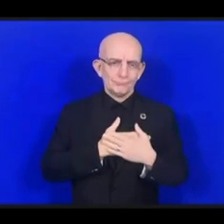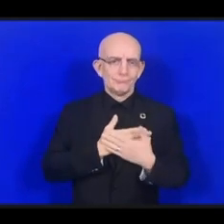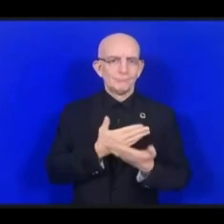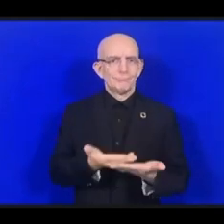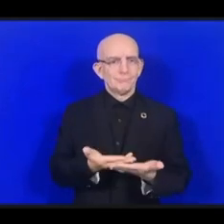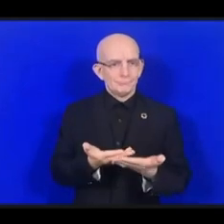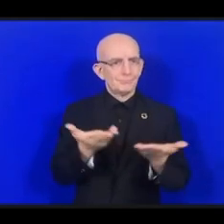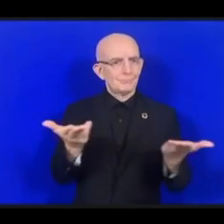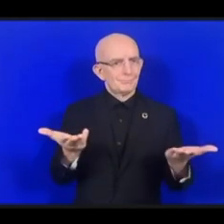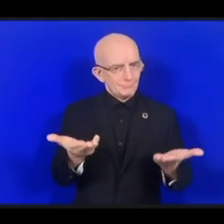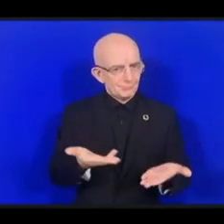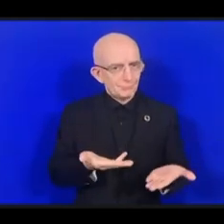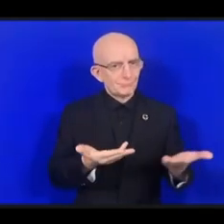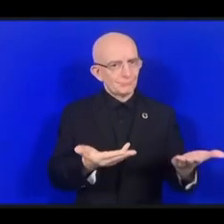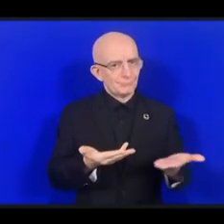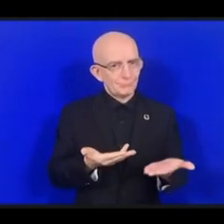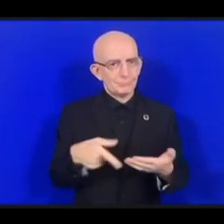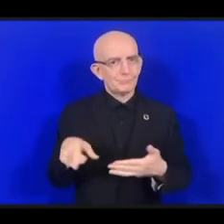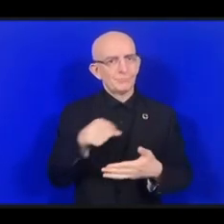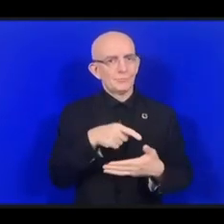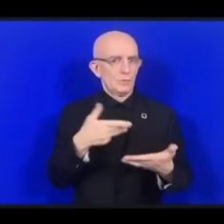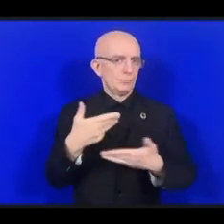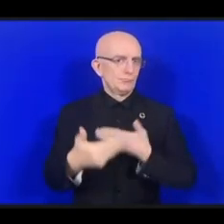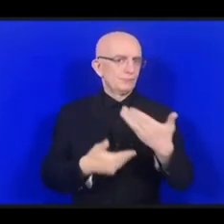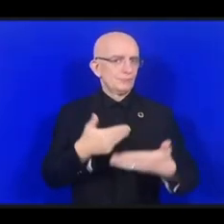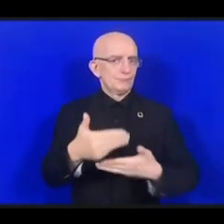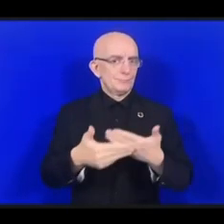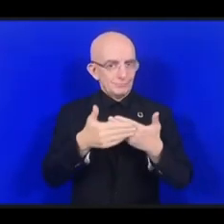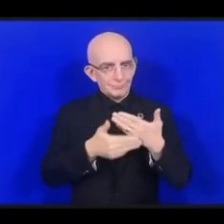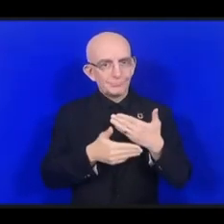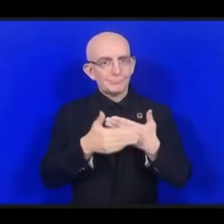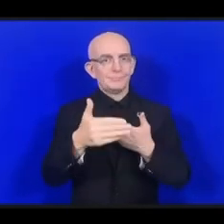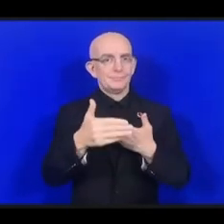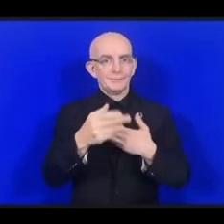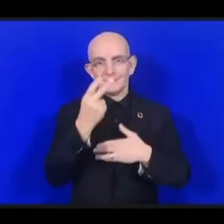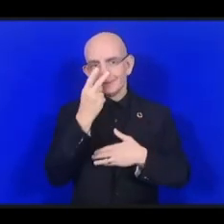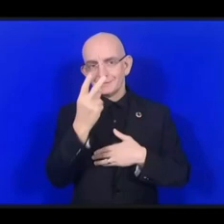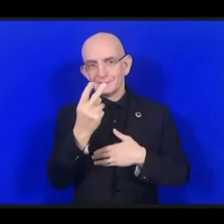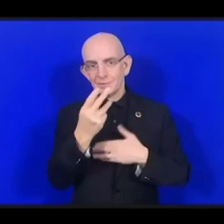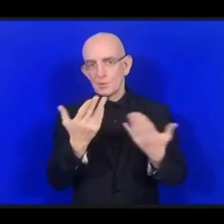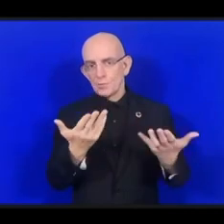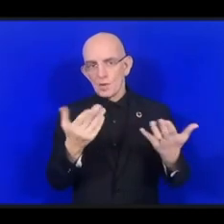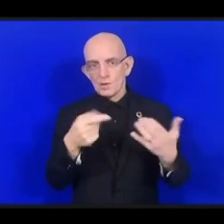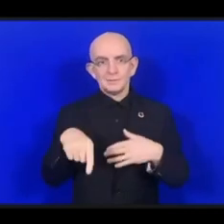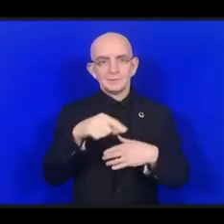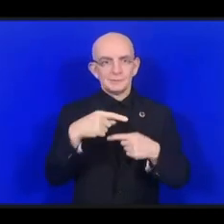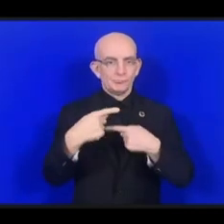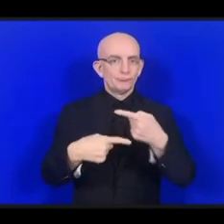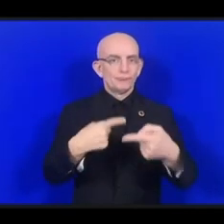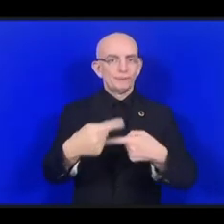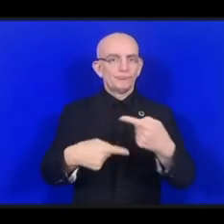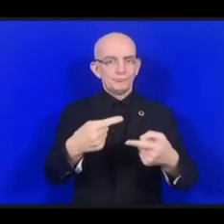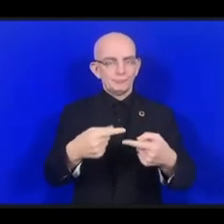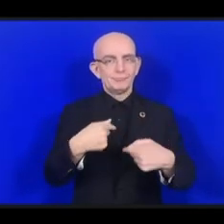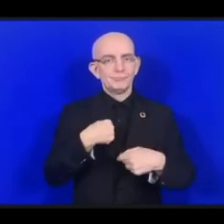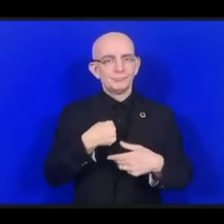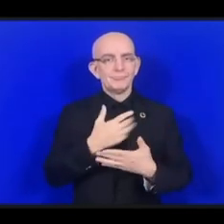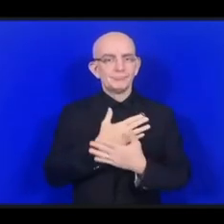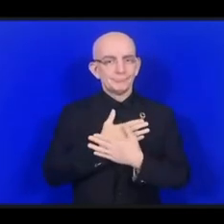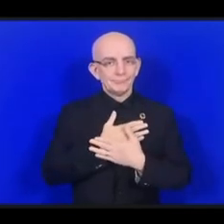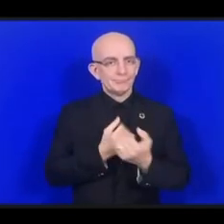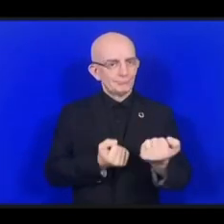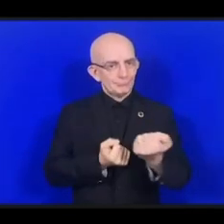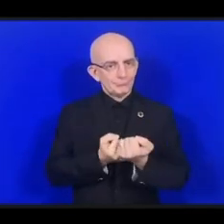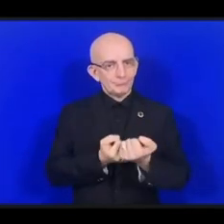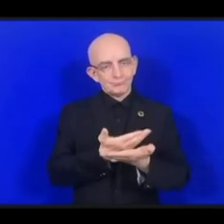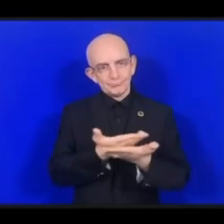展望未来，从京都到利雅得，我也向下一届东道主就沙特阿拉